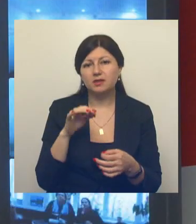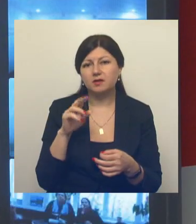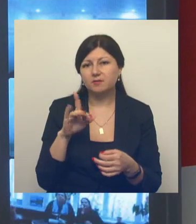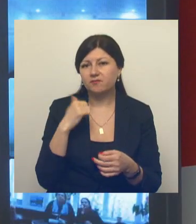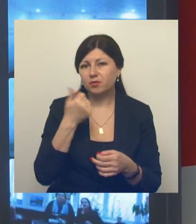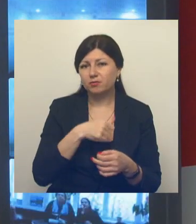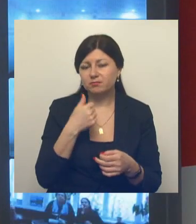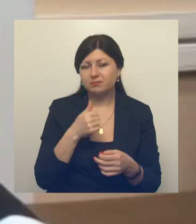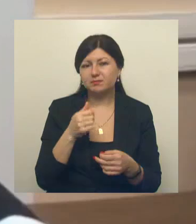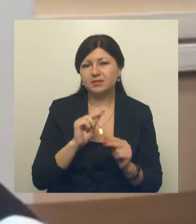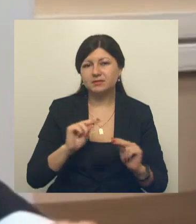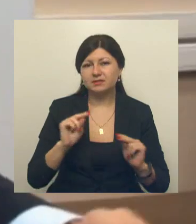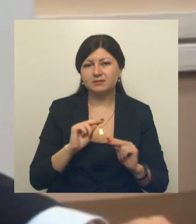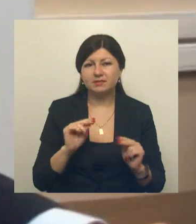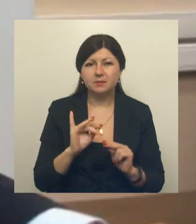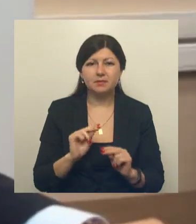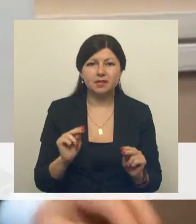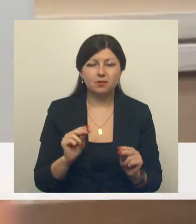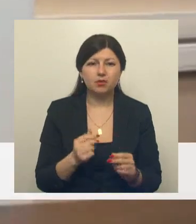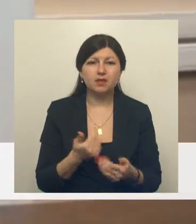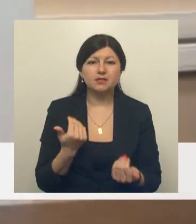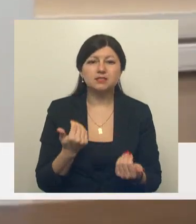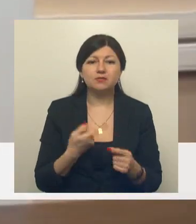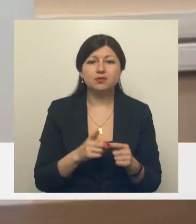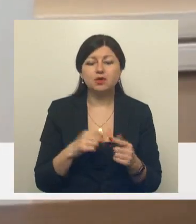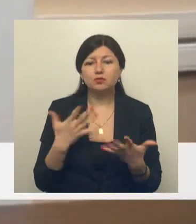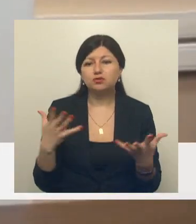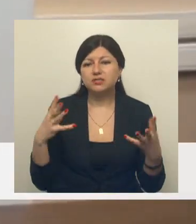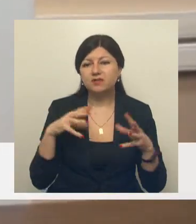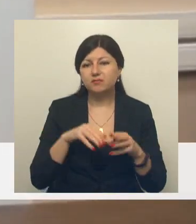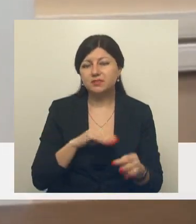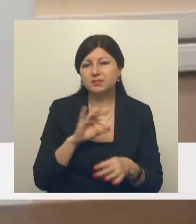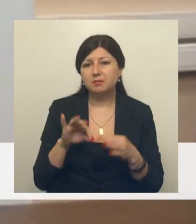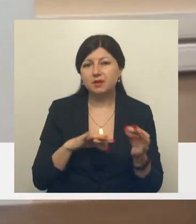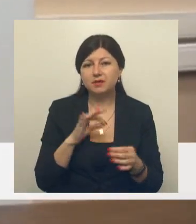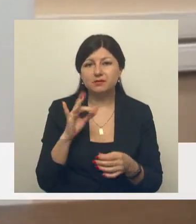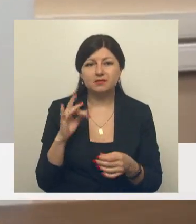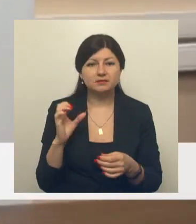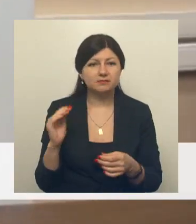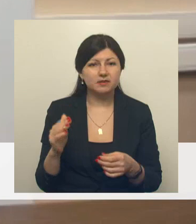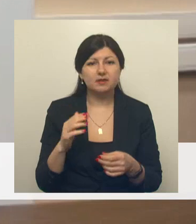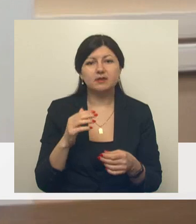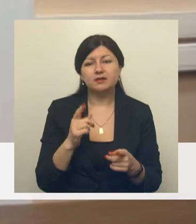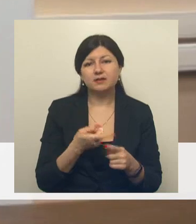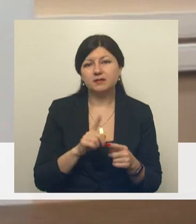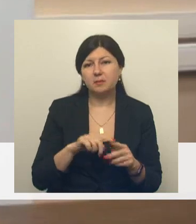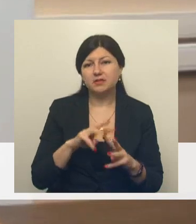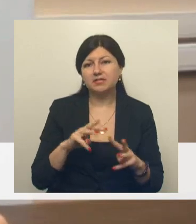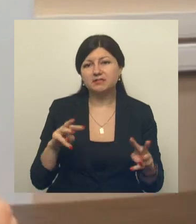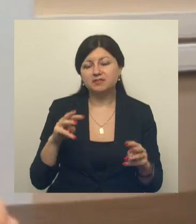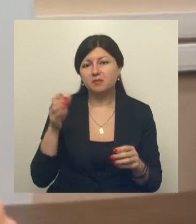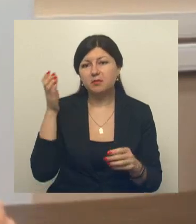поддержке Минпросвещения. Здорово, что сегодня это уже совместный проект и РСВ, Министерство просвещения,